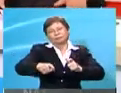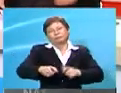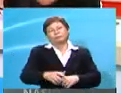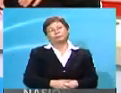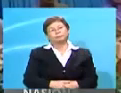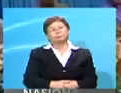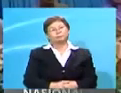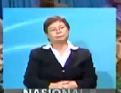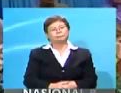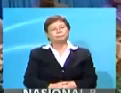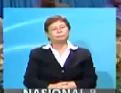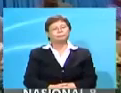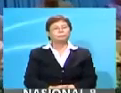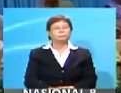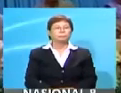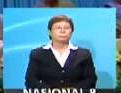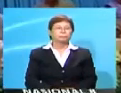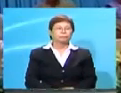segera